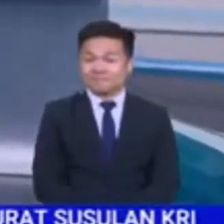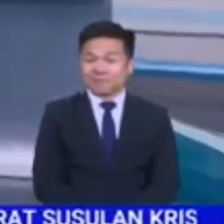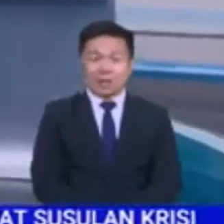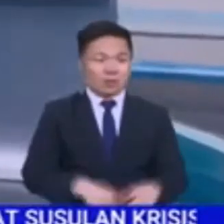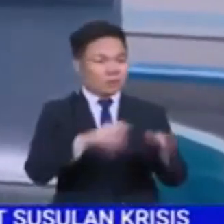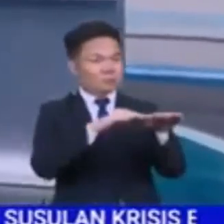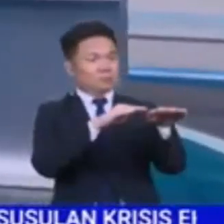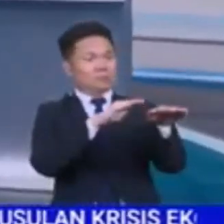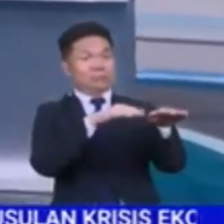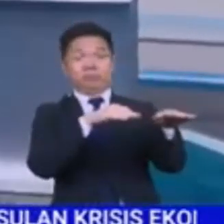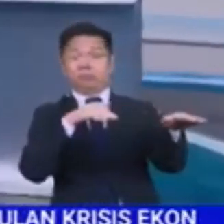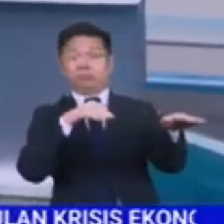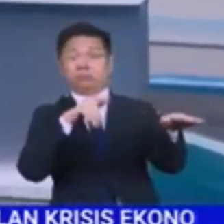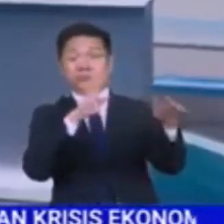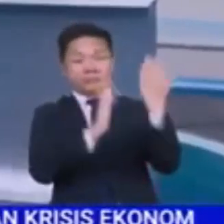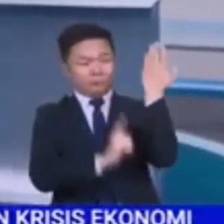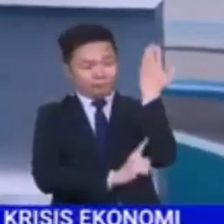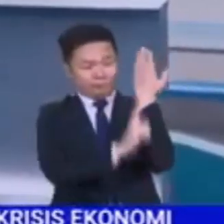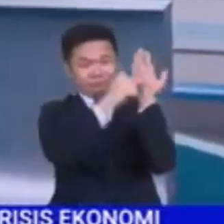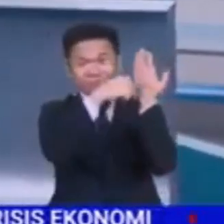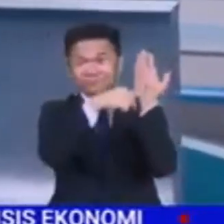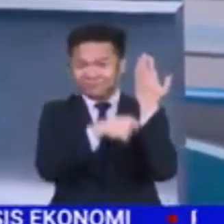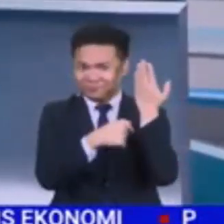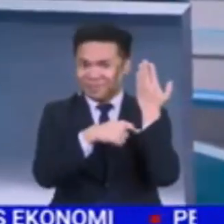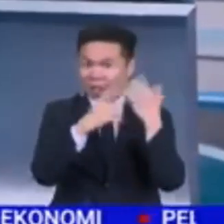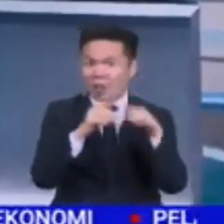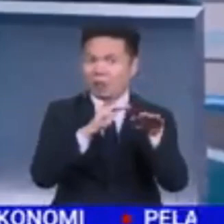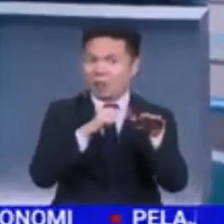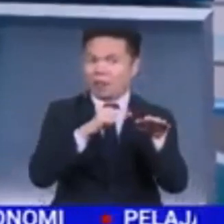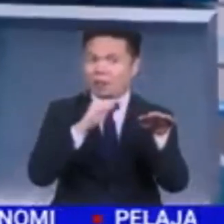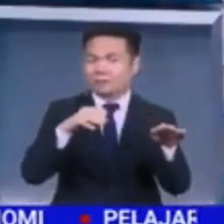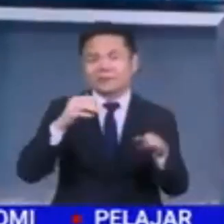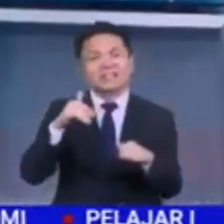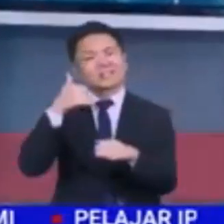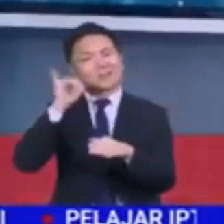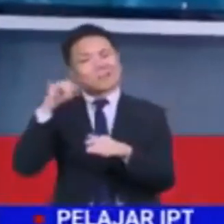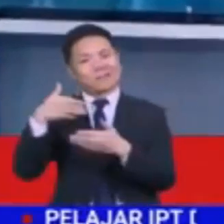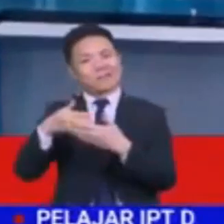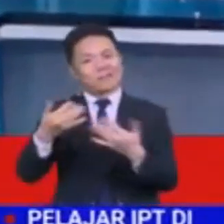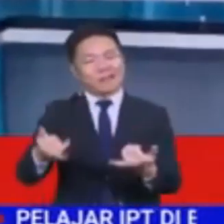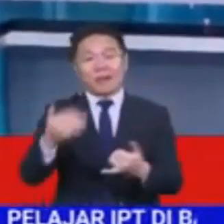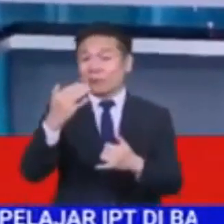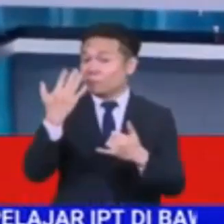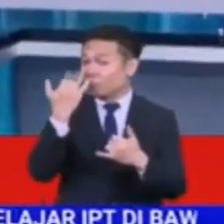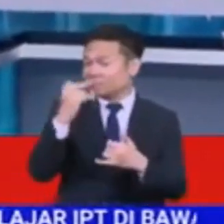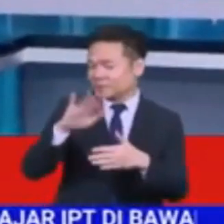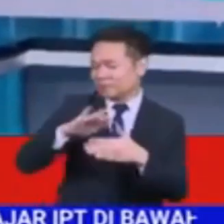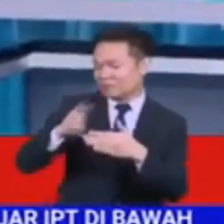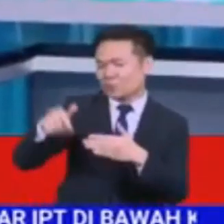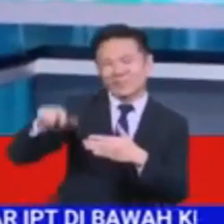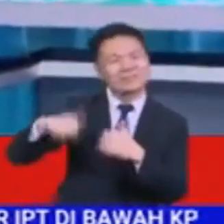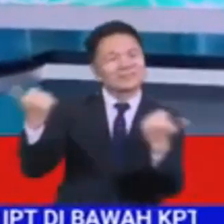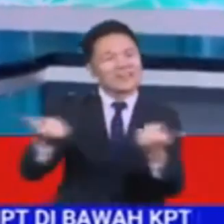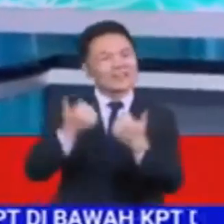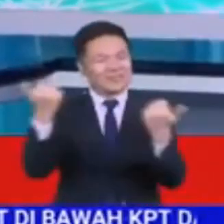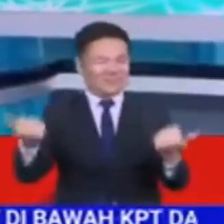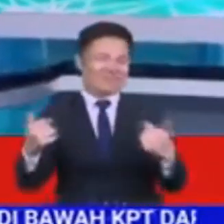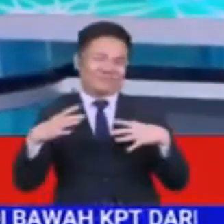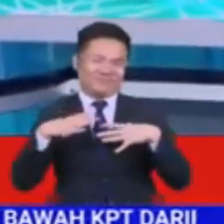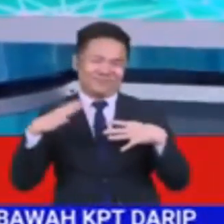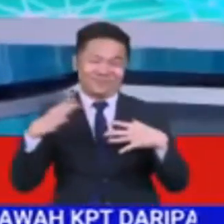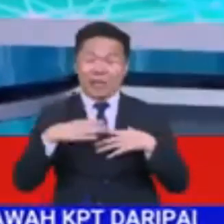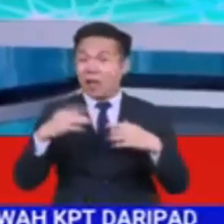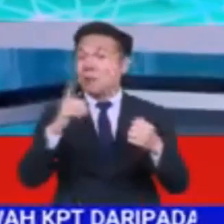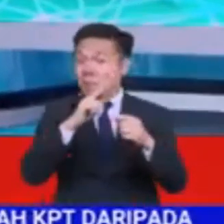Pergerakan trafik di Lebuh Raya Utama mula sesak sejak semalam setelah tamatnya cuti Aidilfitri. Malah situasi itu turut